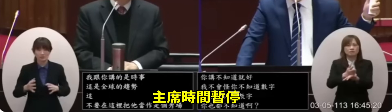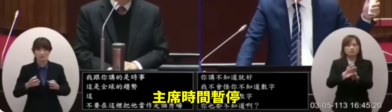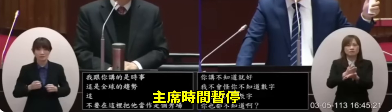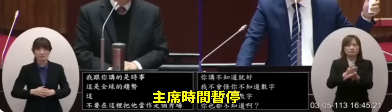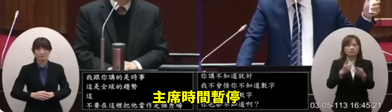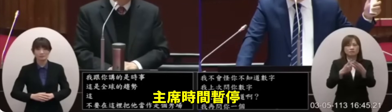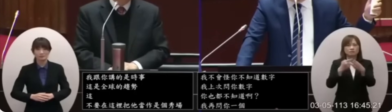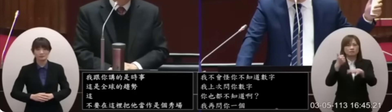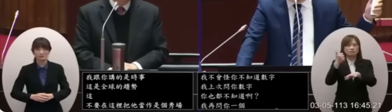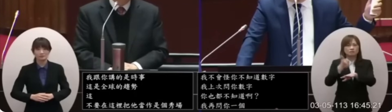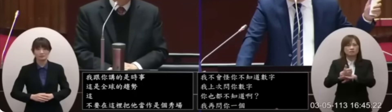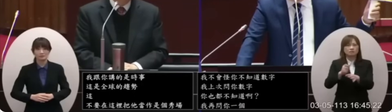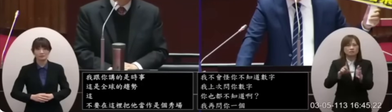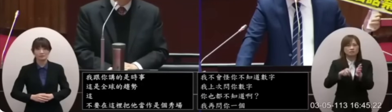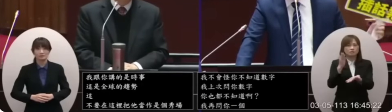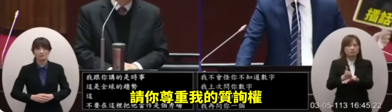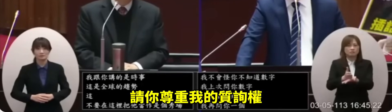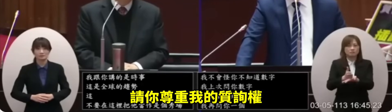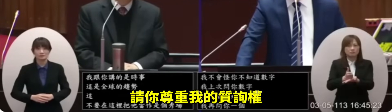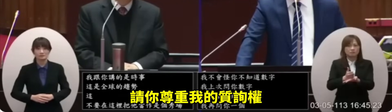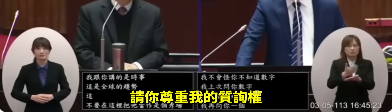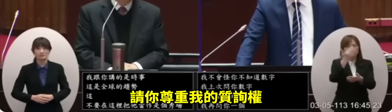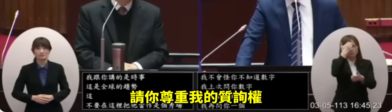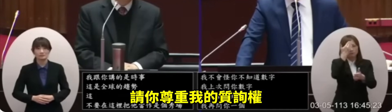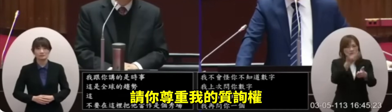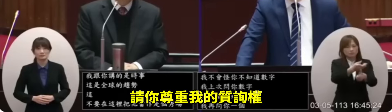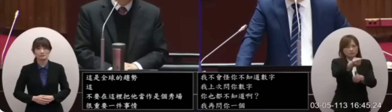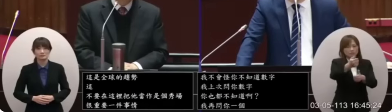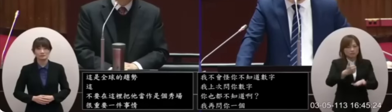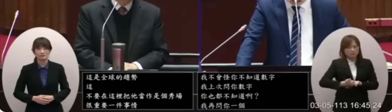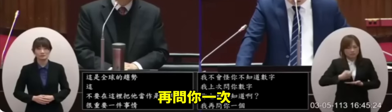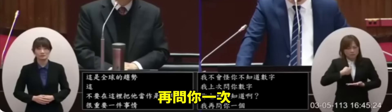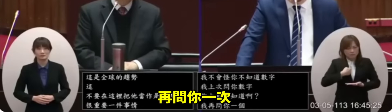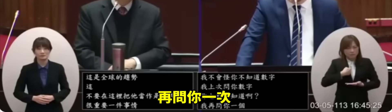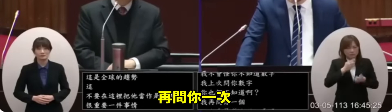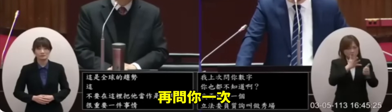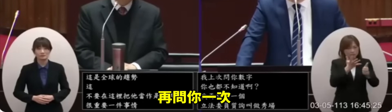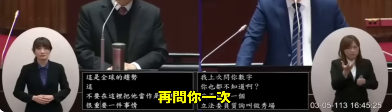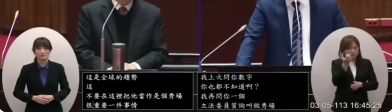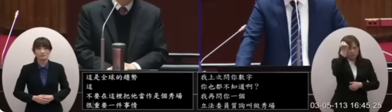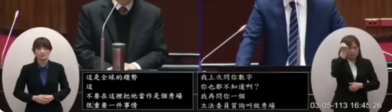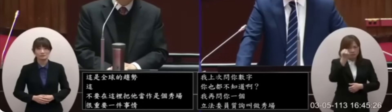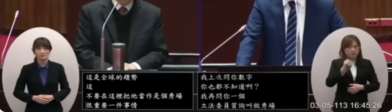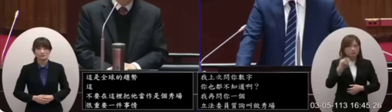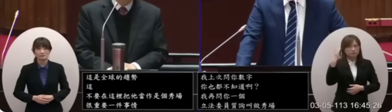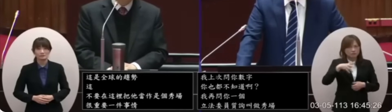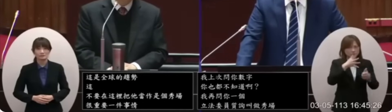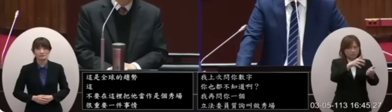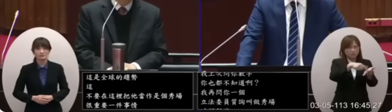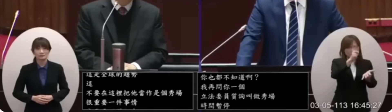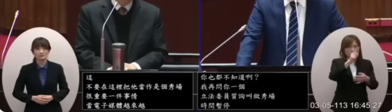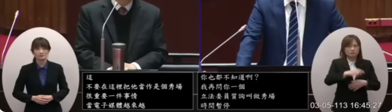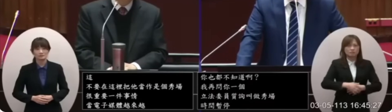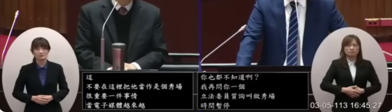席时间暂停。请你尊重我的质询权。 谢谢。 我再问你一次，